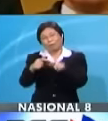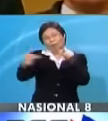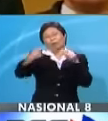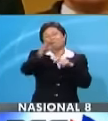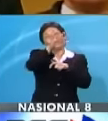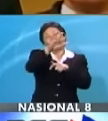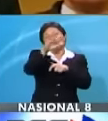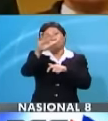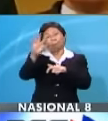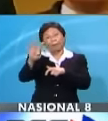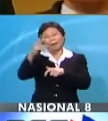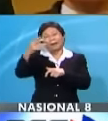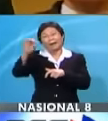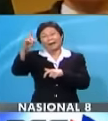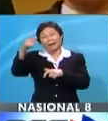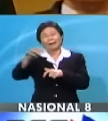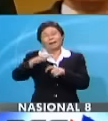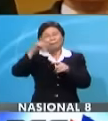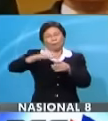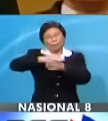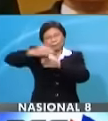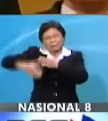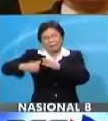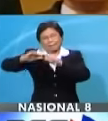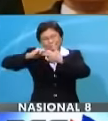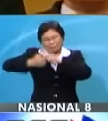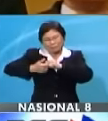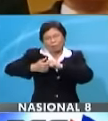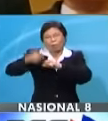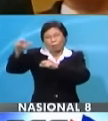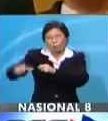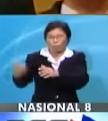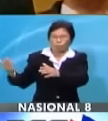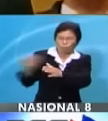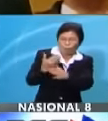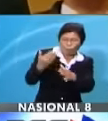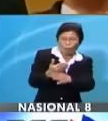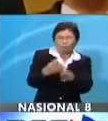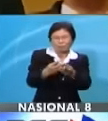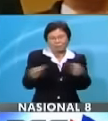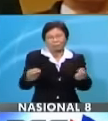hektar memerlukan penyelesaian dengan pihak yang telah menceroboh tanah berkenaan.